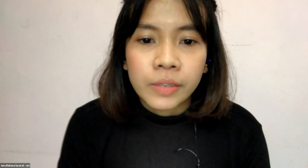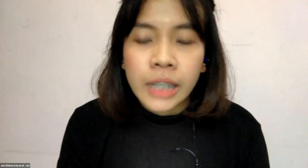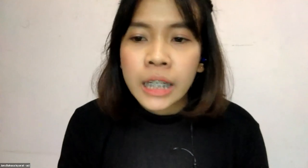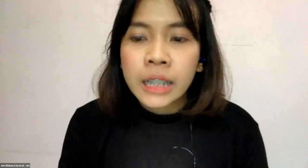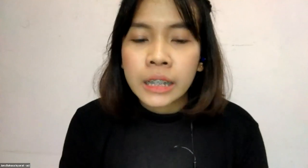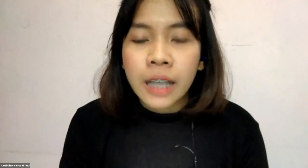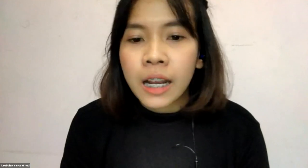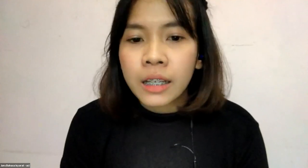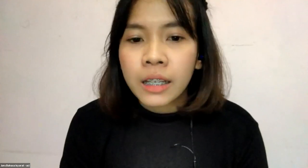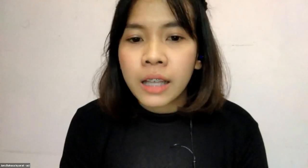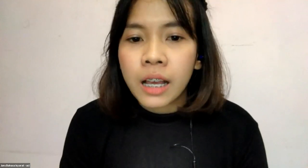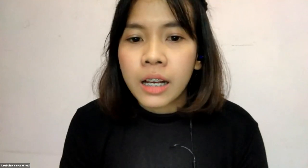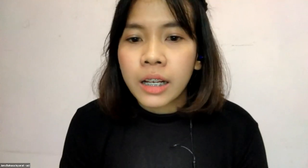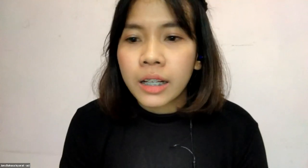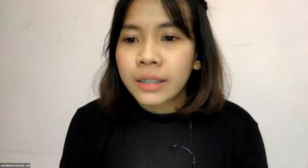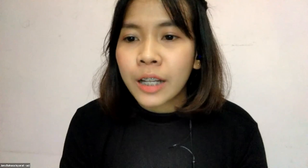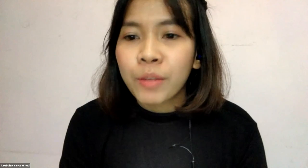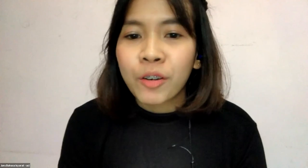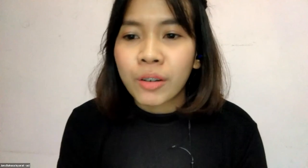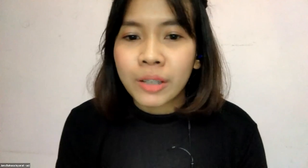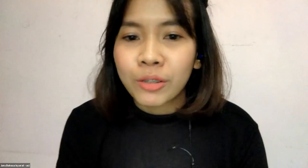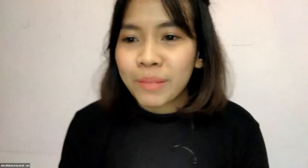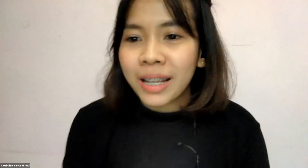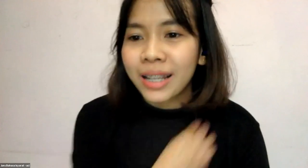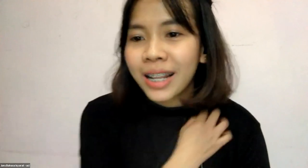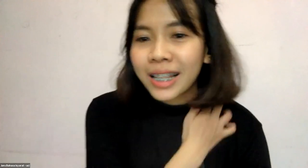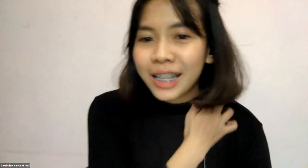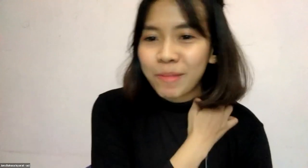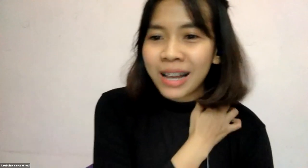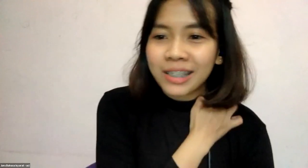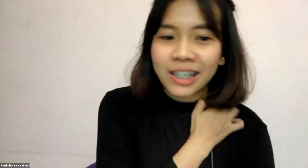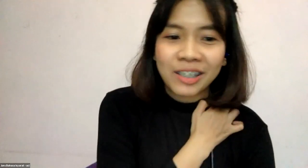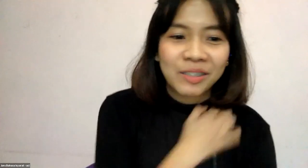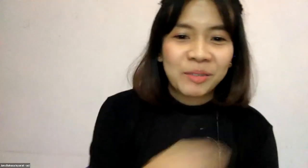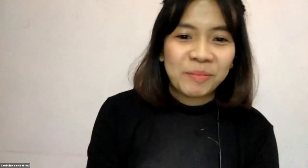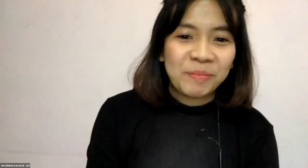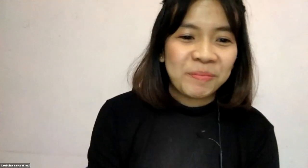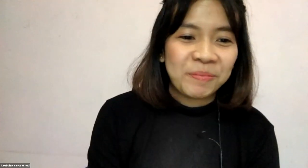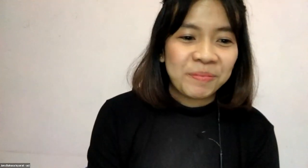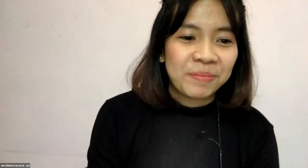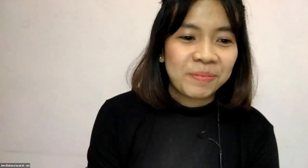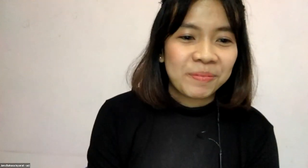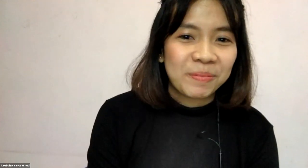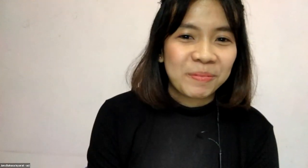dari sekarang kita saling mendorong satu sama lain Terima kasih